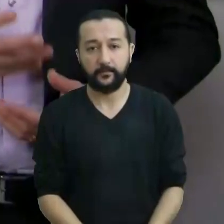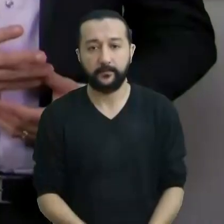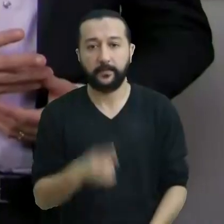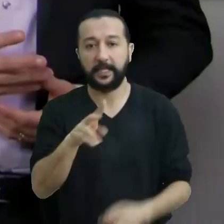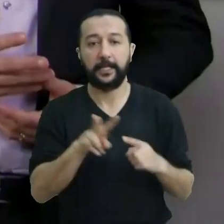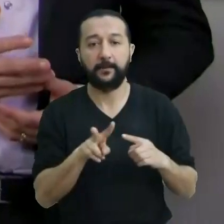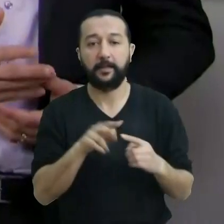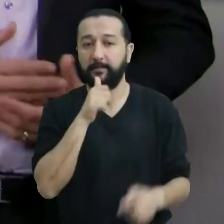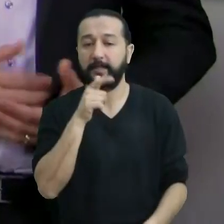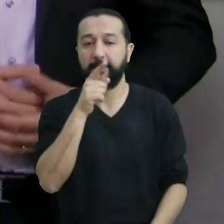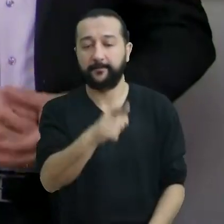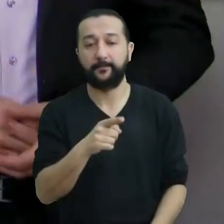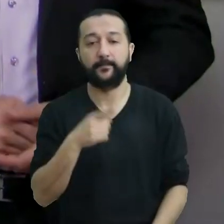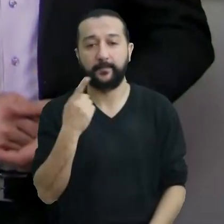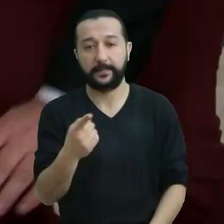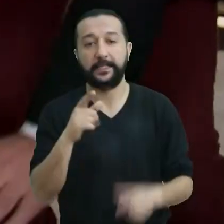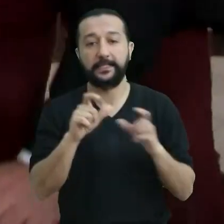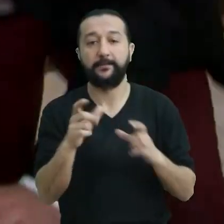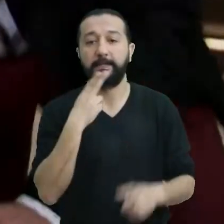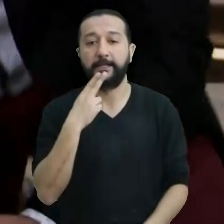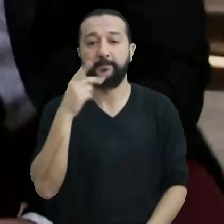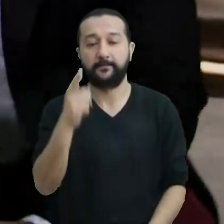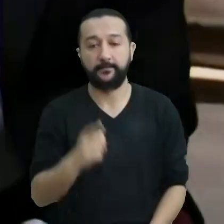Kim var ki Zerfil Hanım?